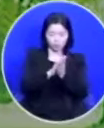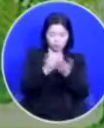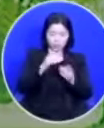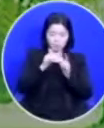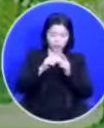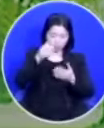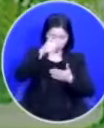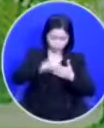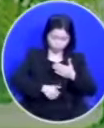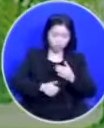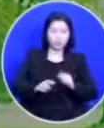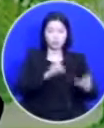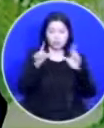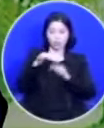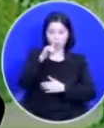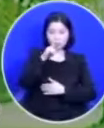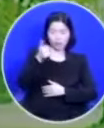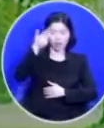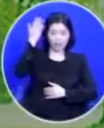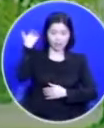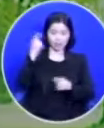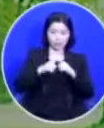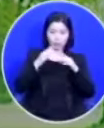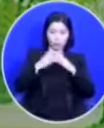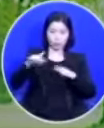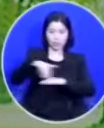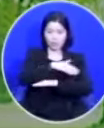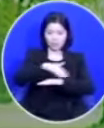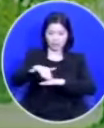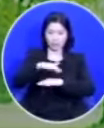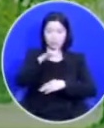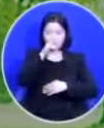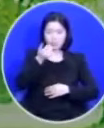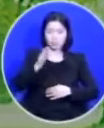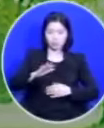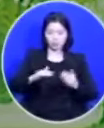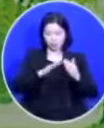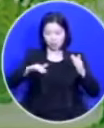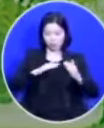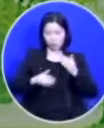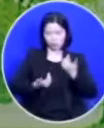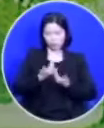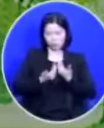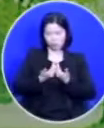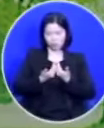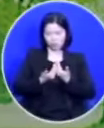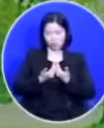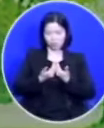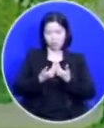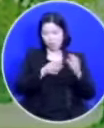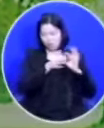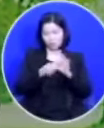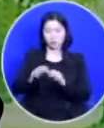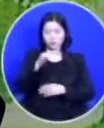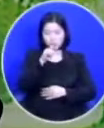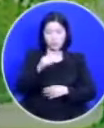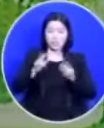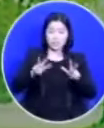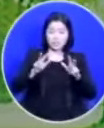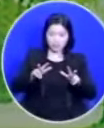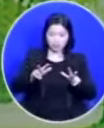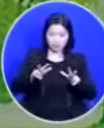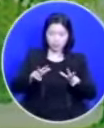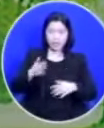있습니다 예제는 교회를 열심히 다녀서 도 가정의 불화와 갈등이 끊이지 않았습니다 지금은 나는